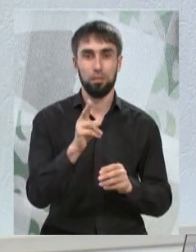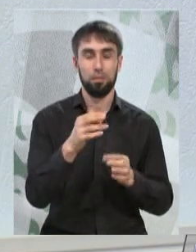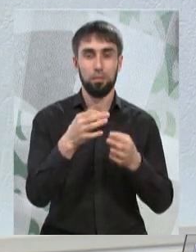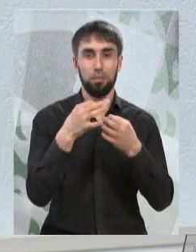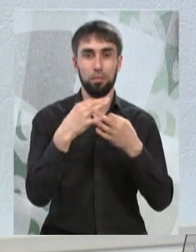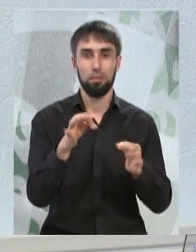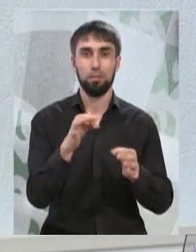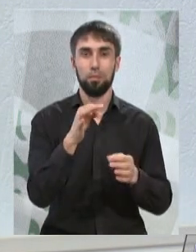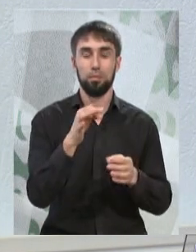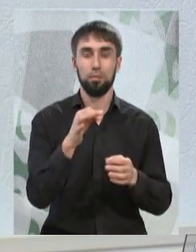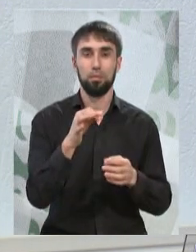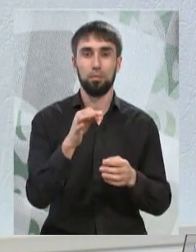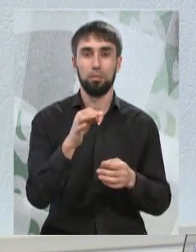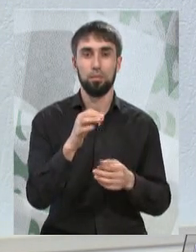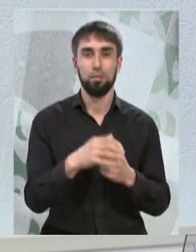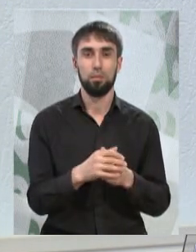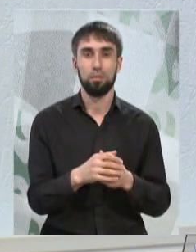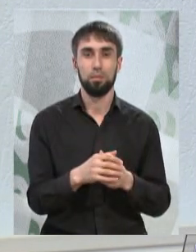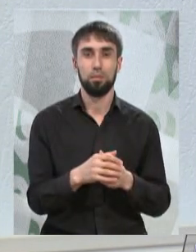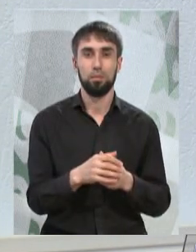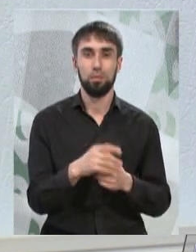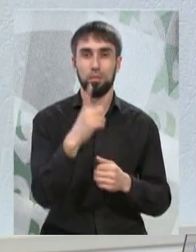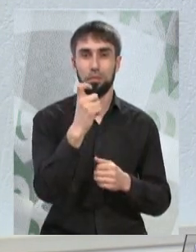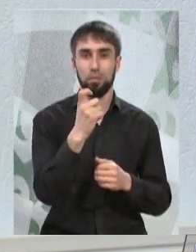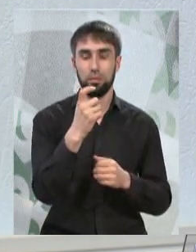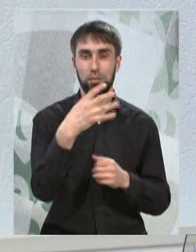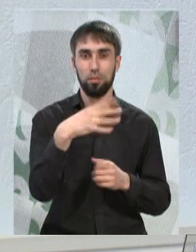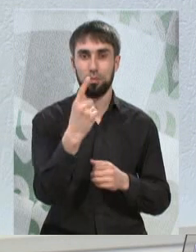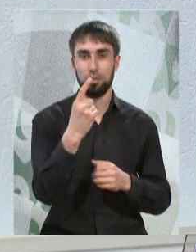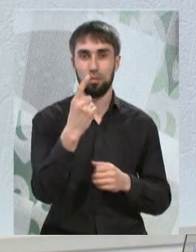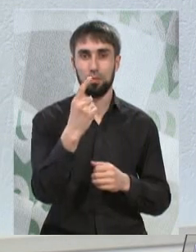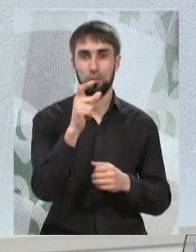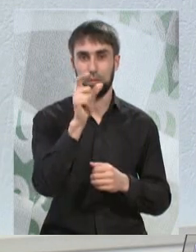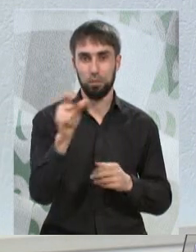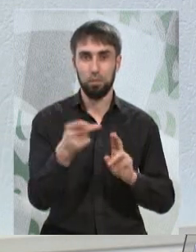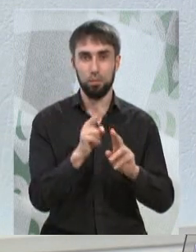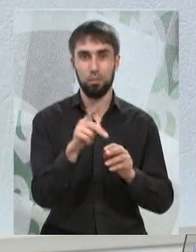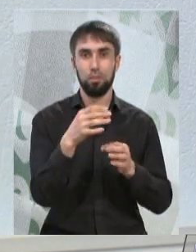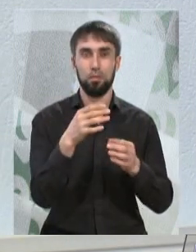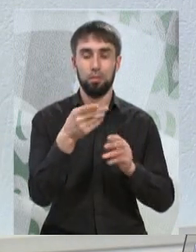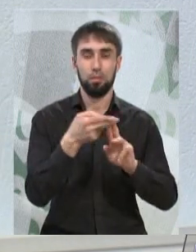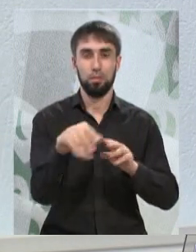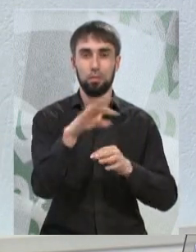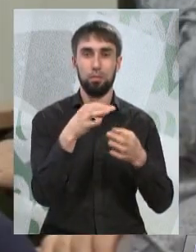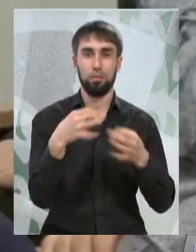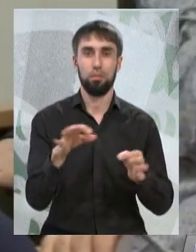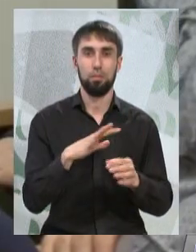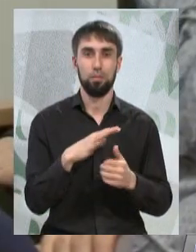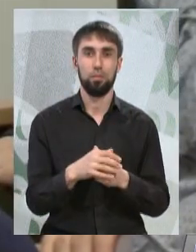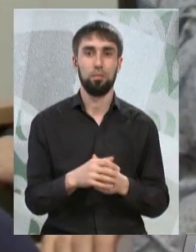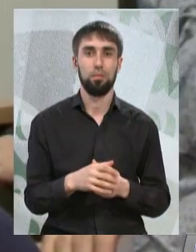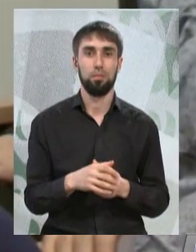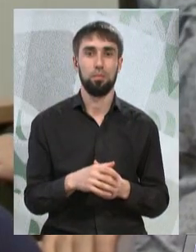свободы осуждено 141 человек или 18% от общего числа осужденных.